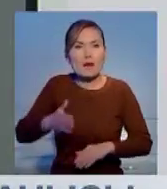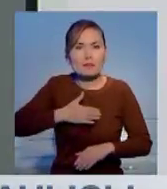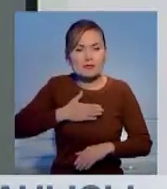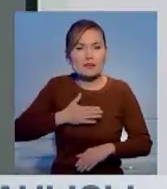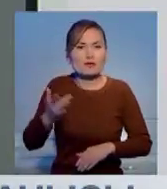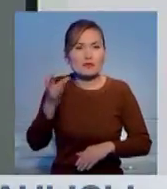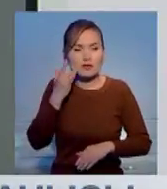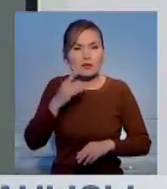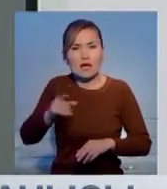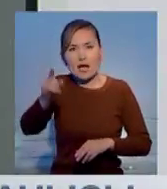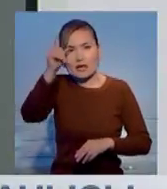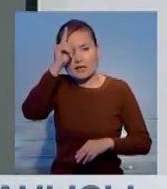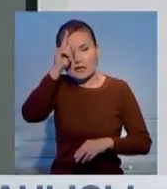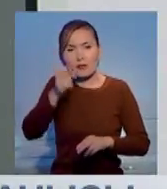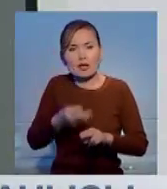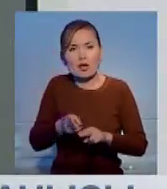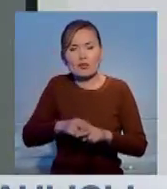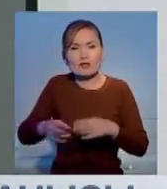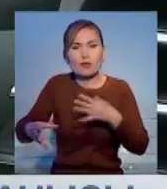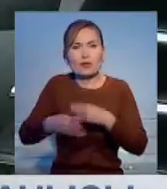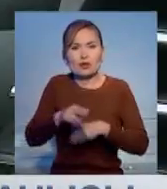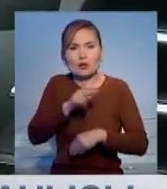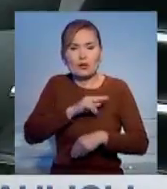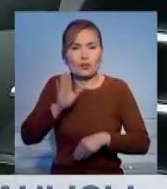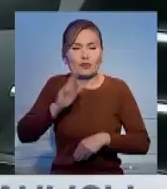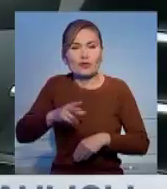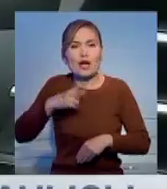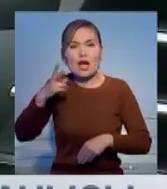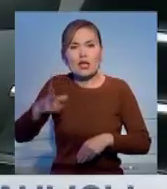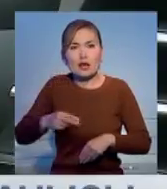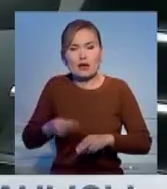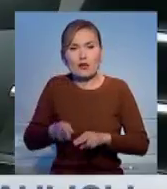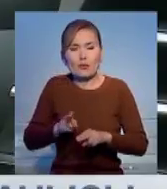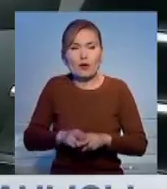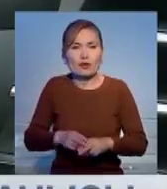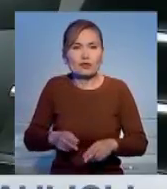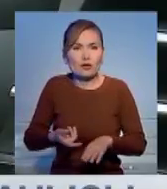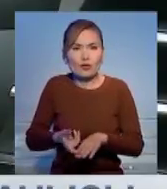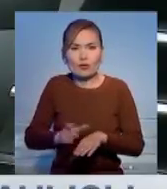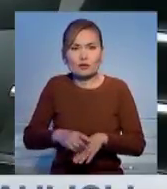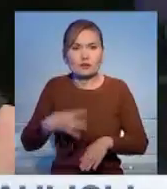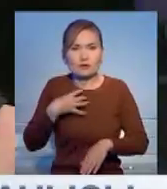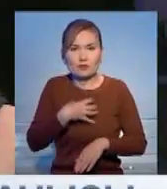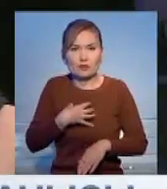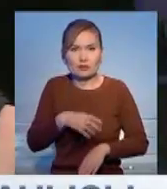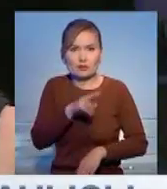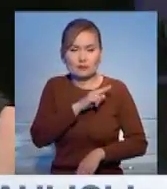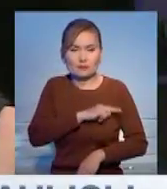стартап командаларды тартуға ниетті. Осы арқылы Латвия Еуропаға бастар қақпа болуы ықтимал.